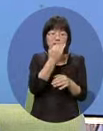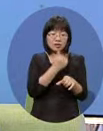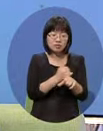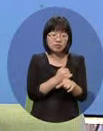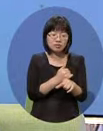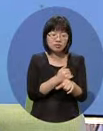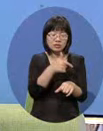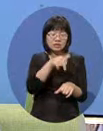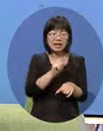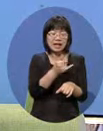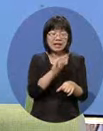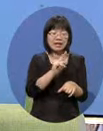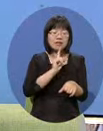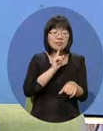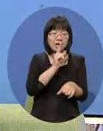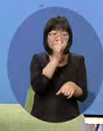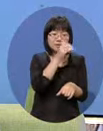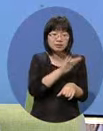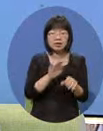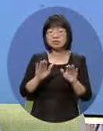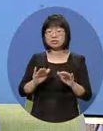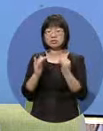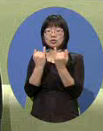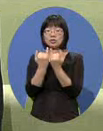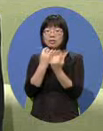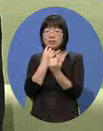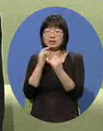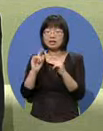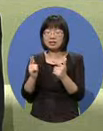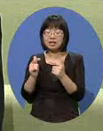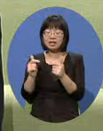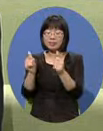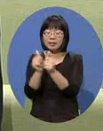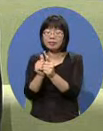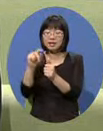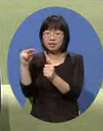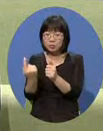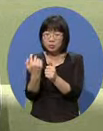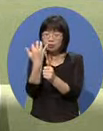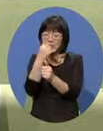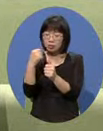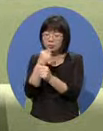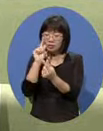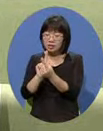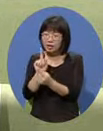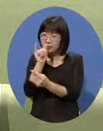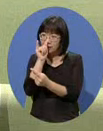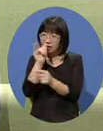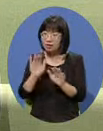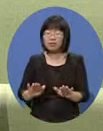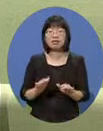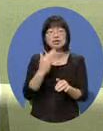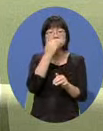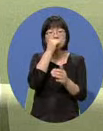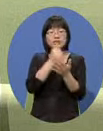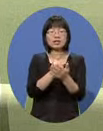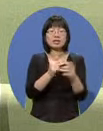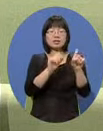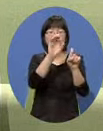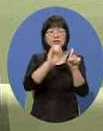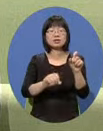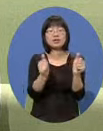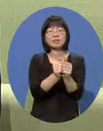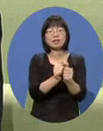남자아이들도 피해를 당하는 경우도 꽤 있죠. 일반적으로 성범죄의 한 10%는 피해자가 남자라고 해요. 10%? 네.